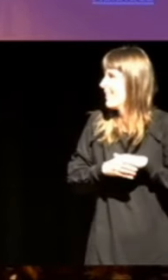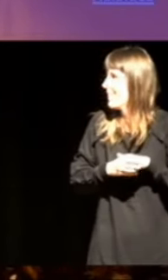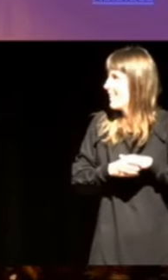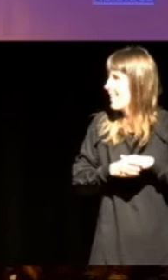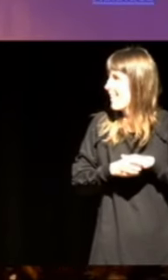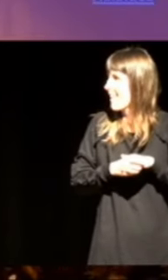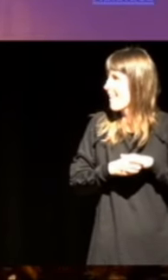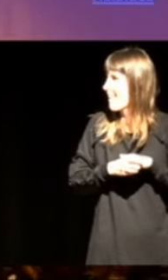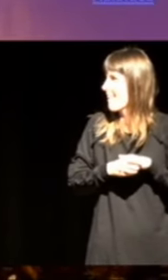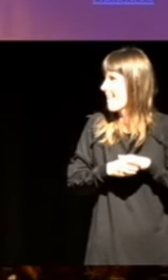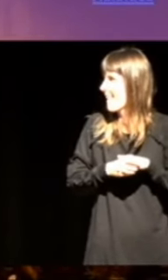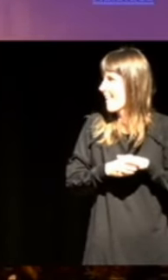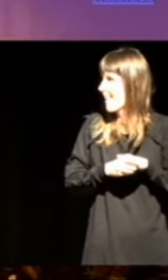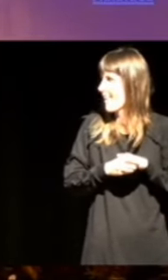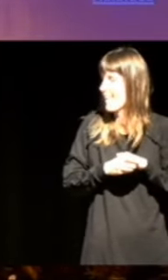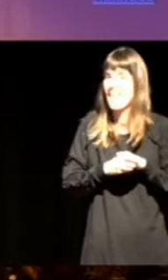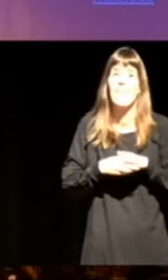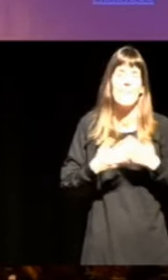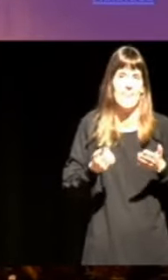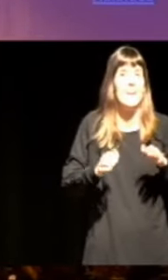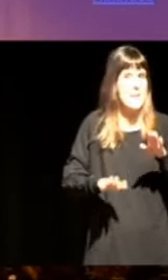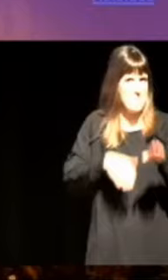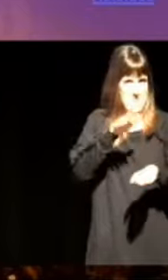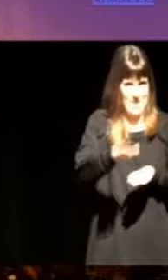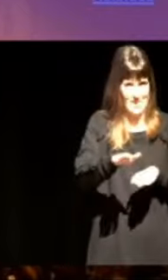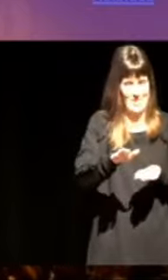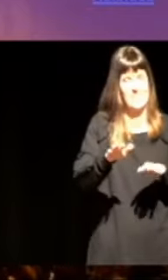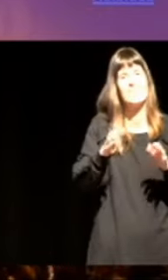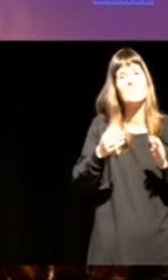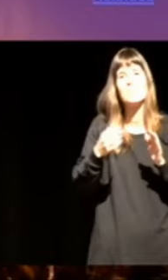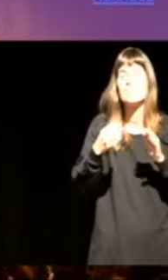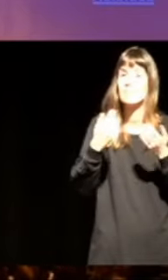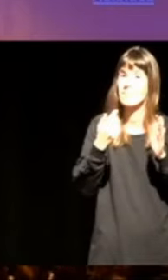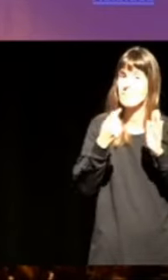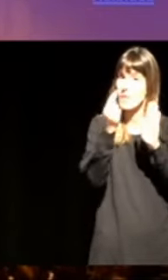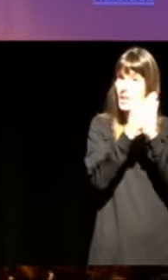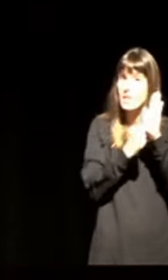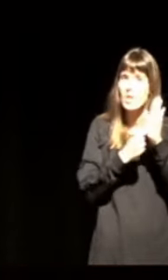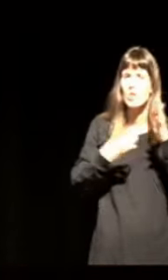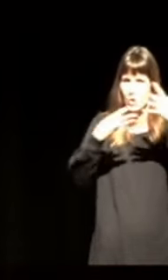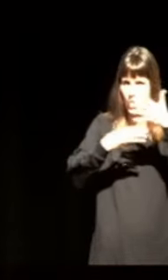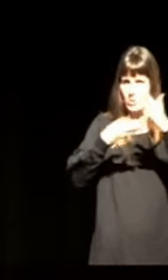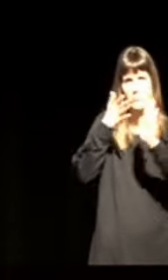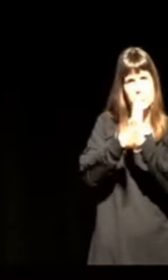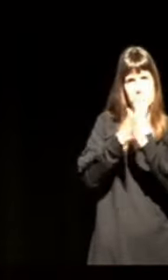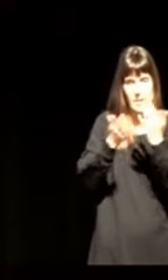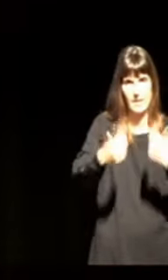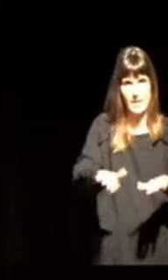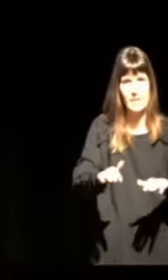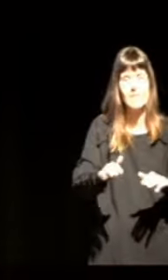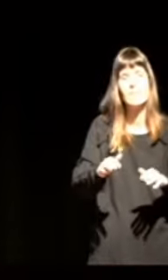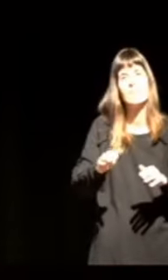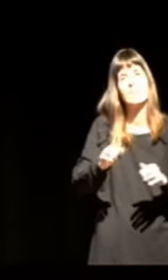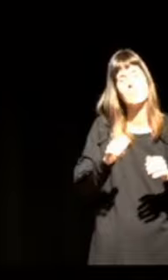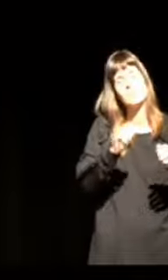Bueno, nola dago horrengo urratza, bale? Ja, irizpide, lehenengo dimasiko irizpide sortzi irizpideak azalduta dago, eta horra